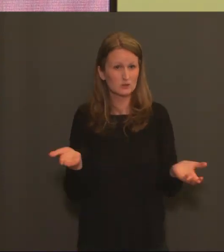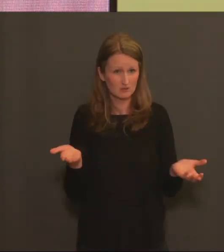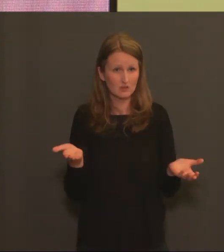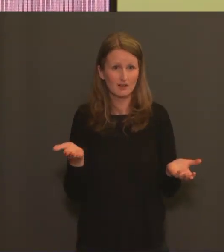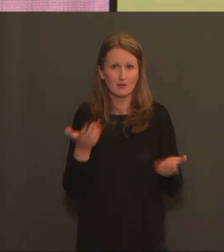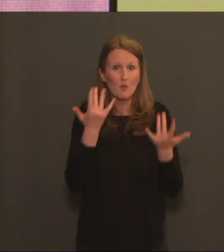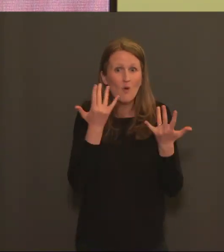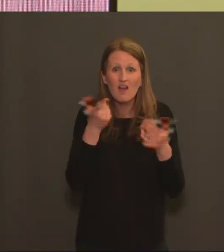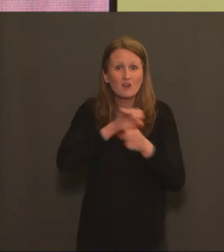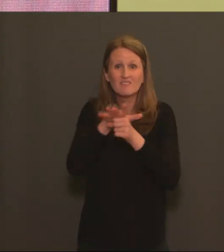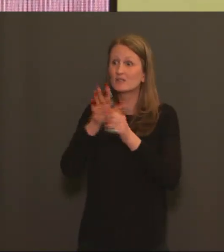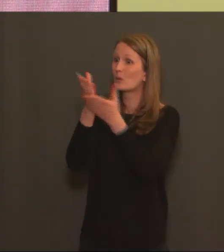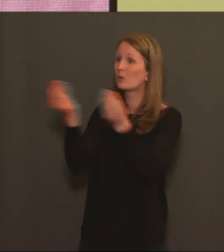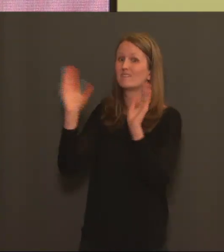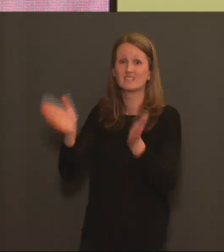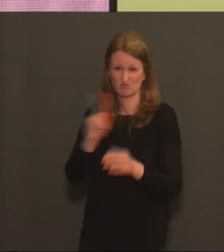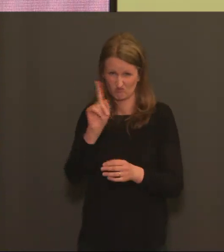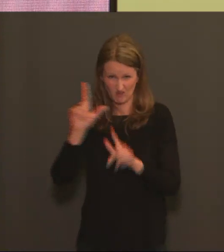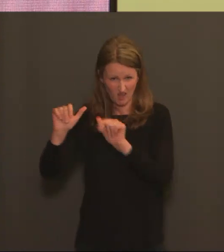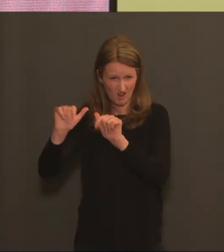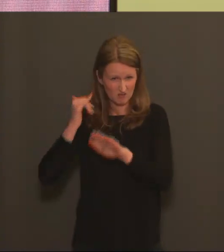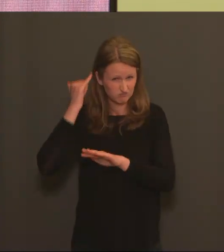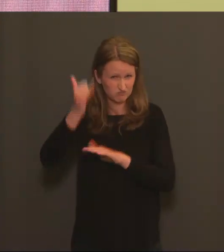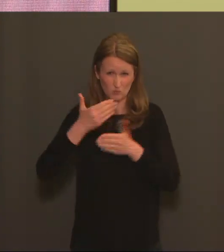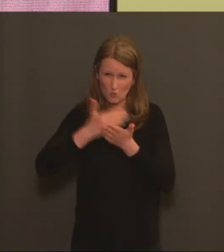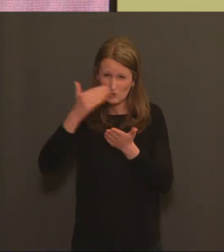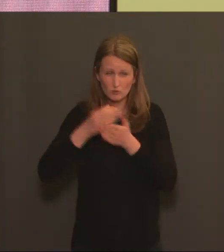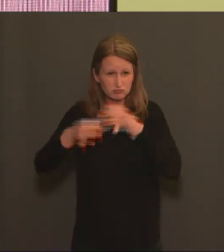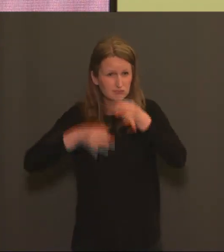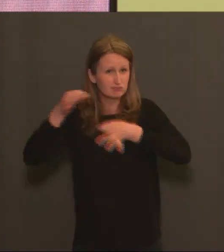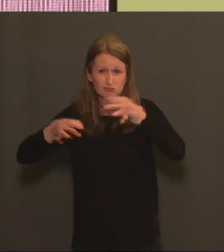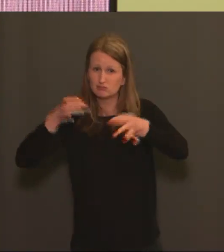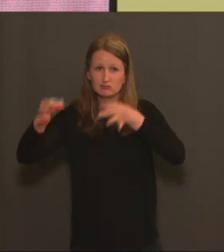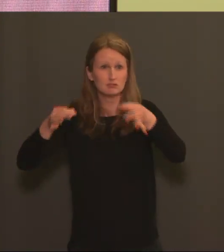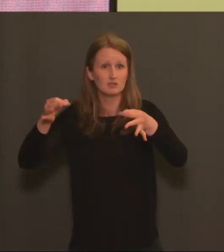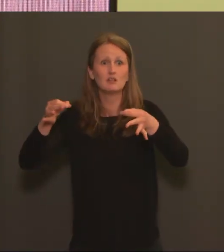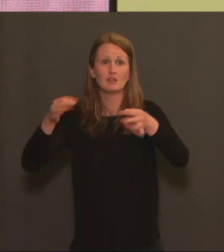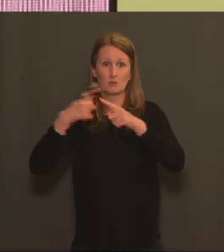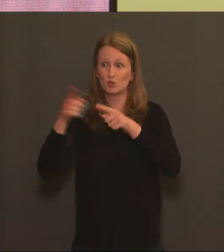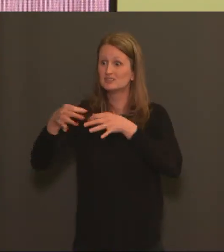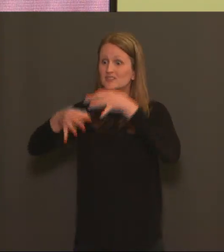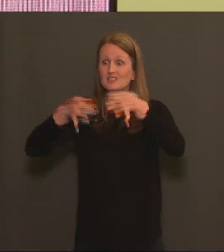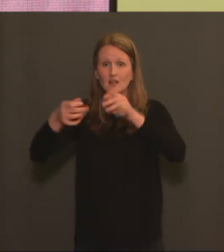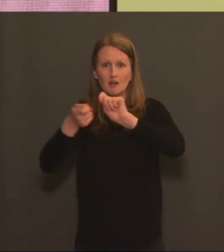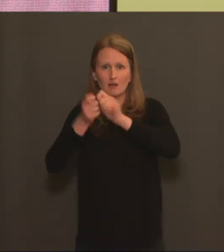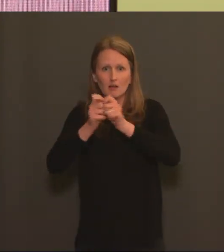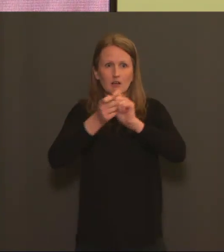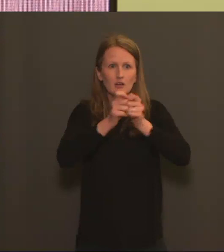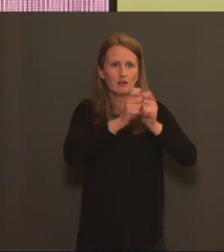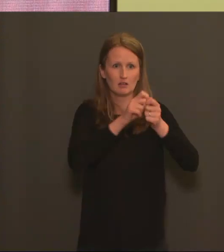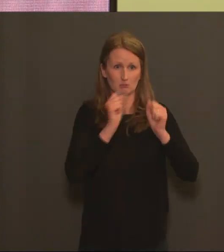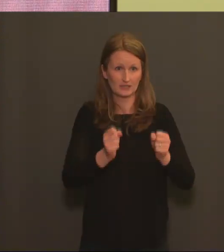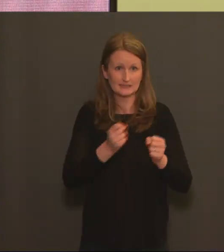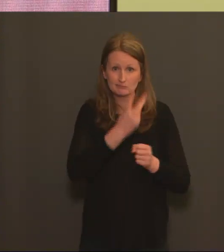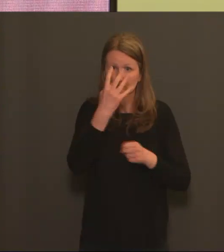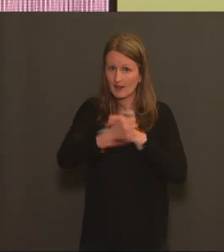à circuler, en se modifiant sans doute, pendant les mois et les années à venir. Alors, si on veut éviter